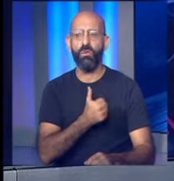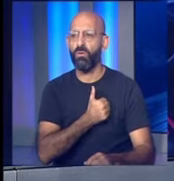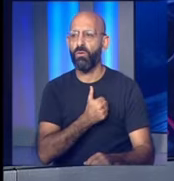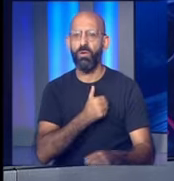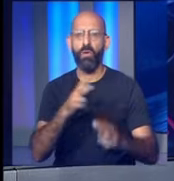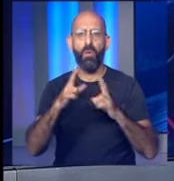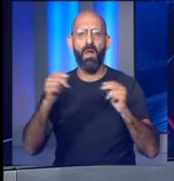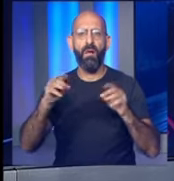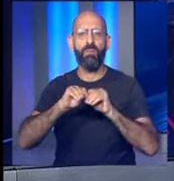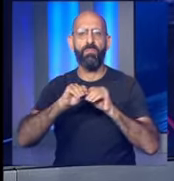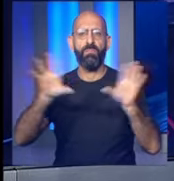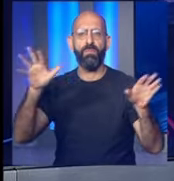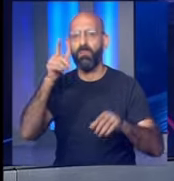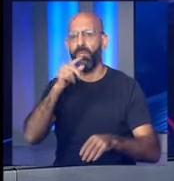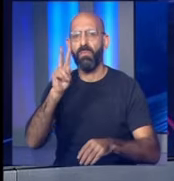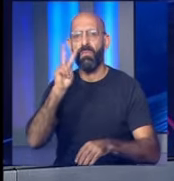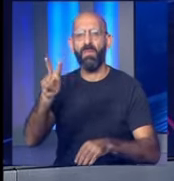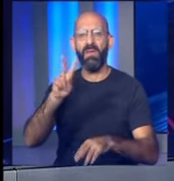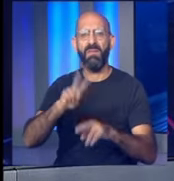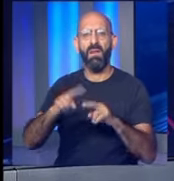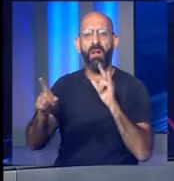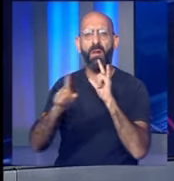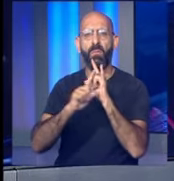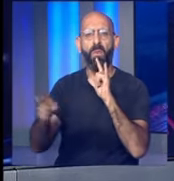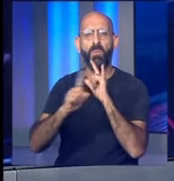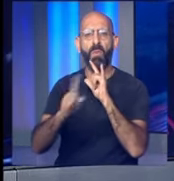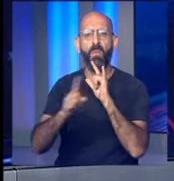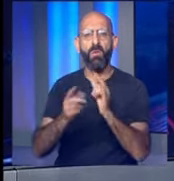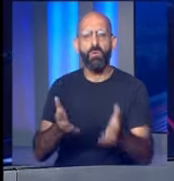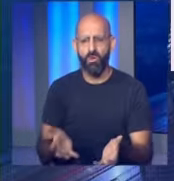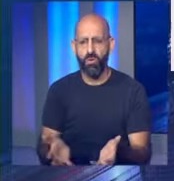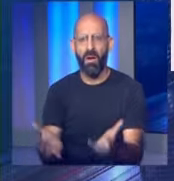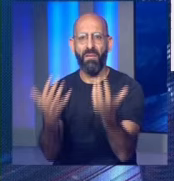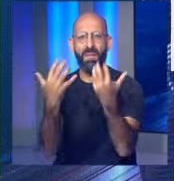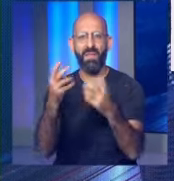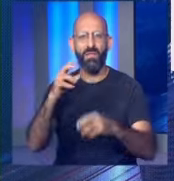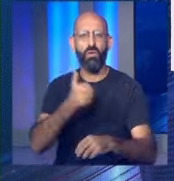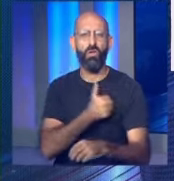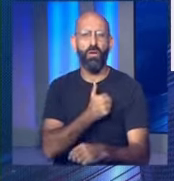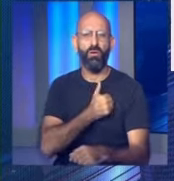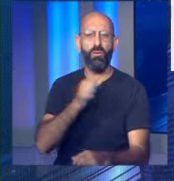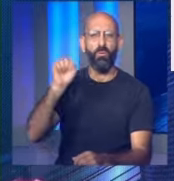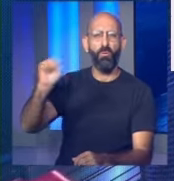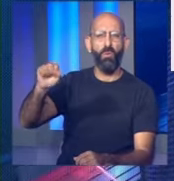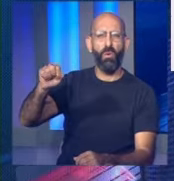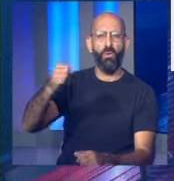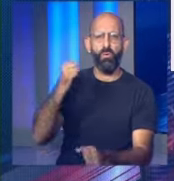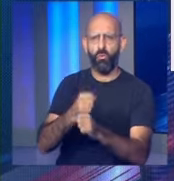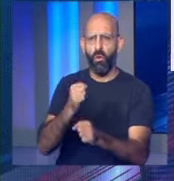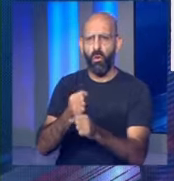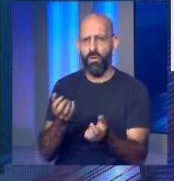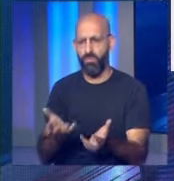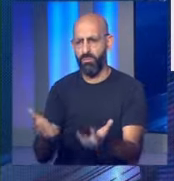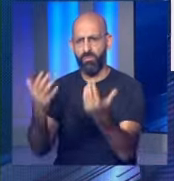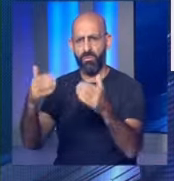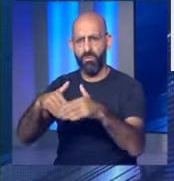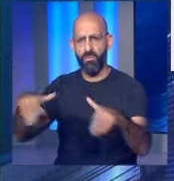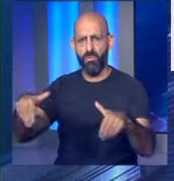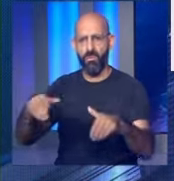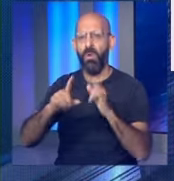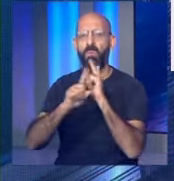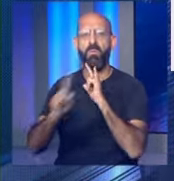الجيش البيان الآتي: استهدف العدو الإسرائيلي في سياق عدوانه المستمر على لبنان جرافة للجيش